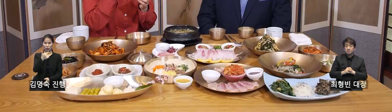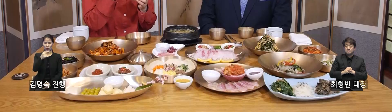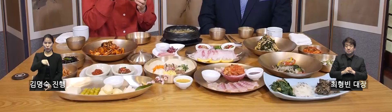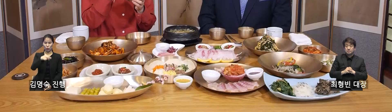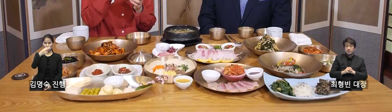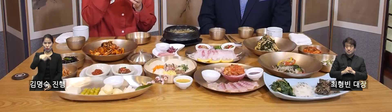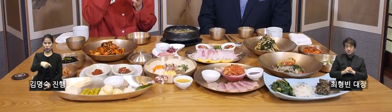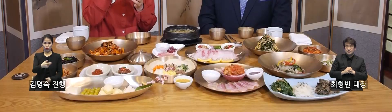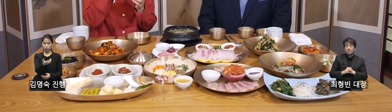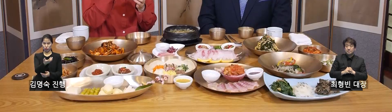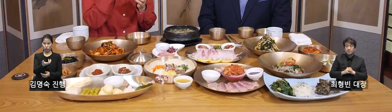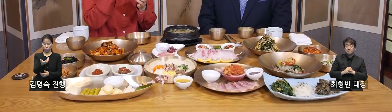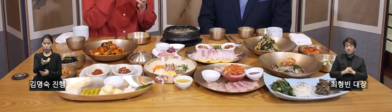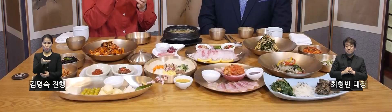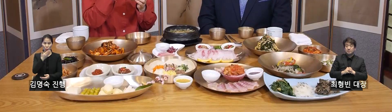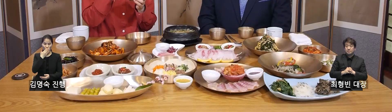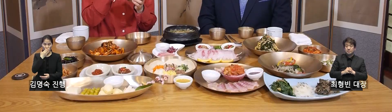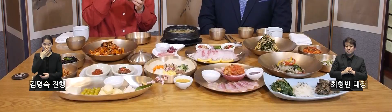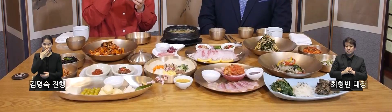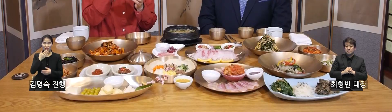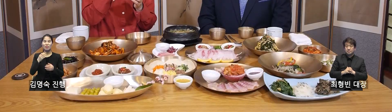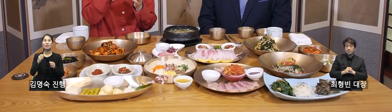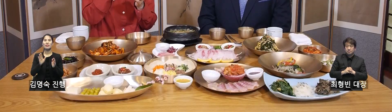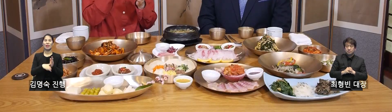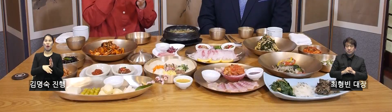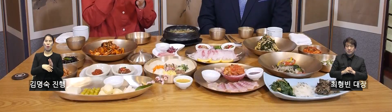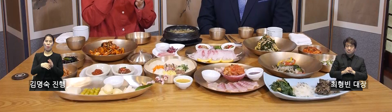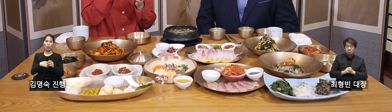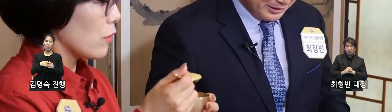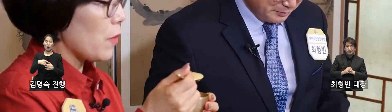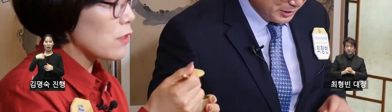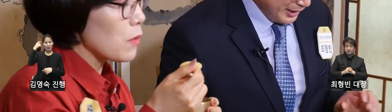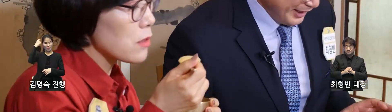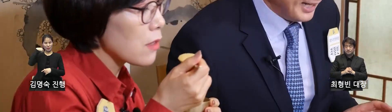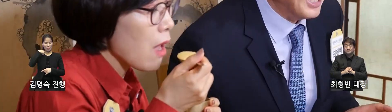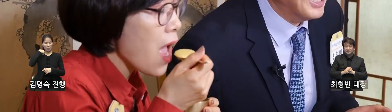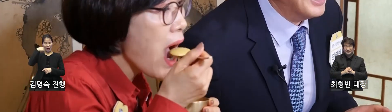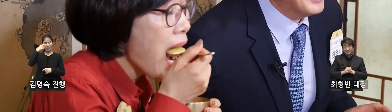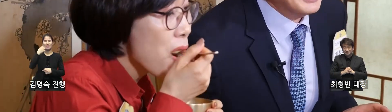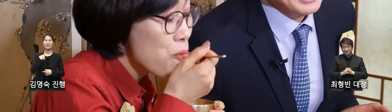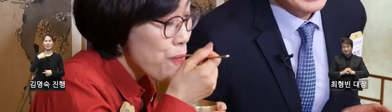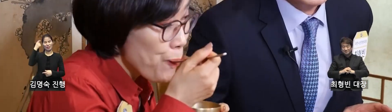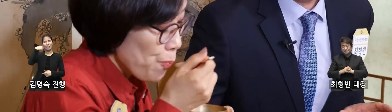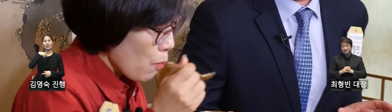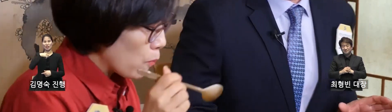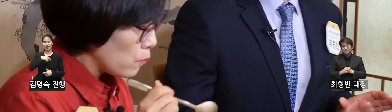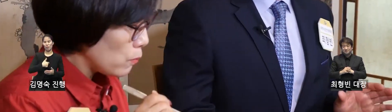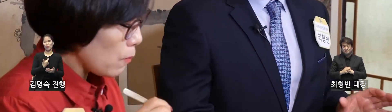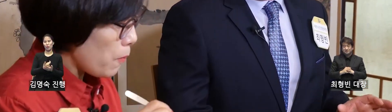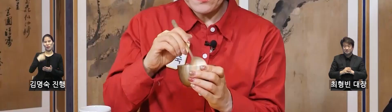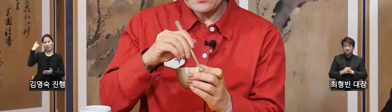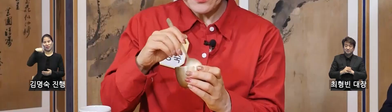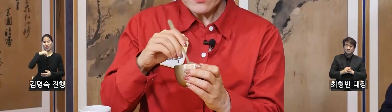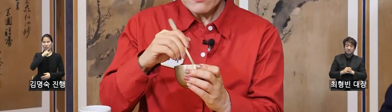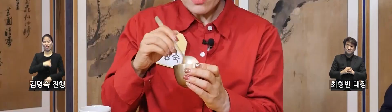죽을 먹는 수만 어글이 확 느껴지는데요 그렇게 말씀하시지 마세요 아 음